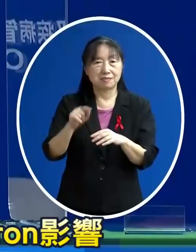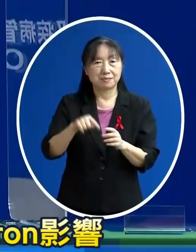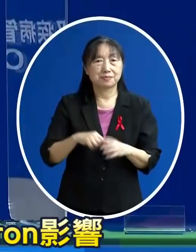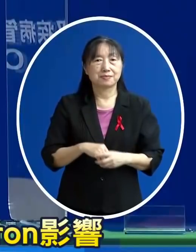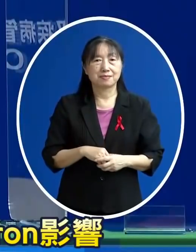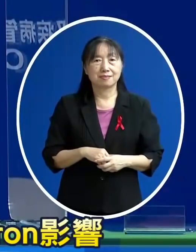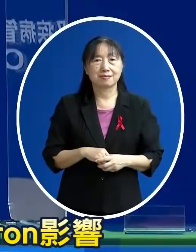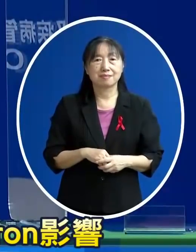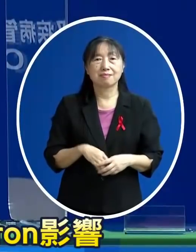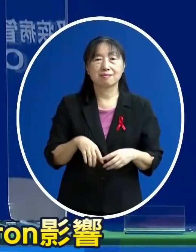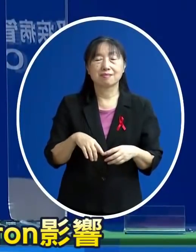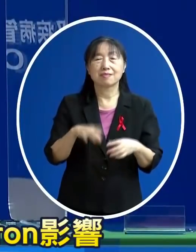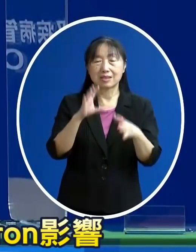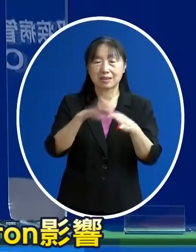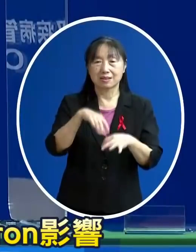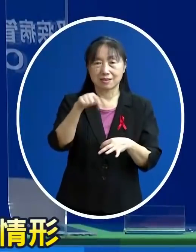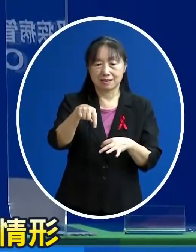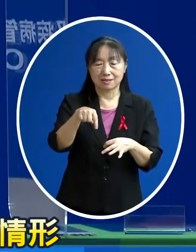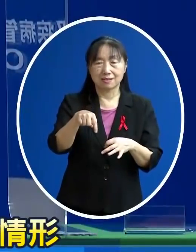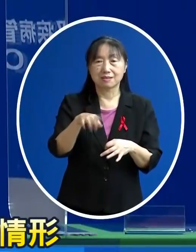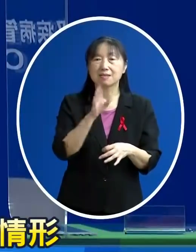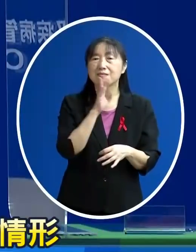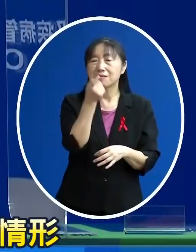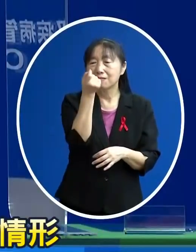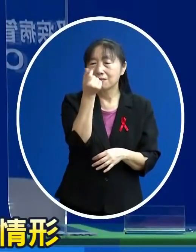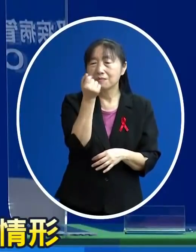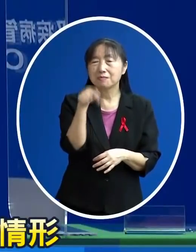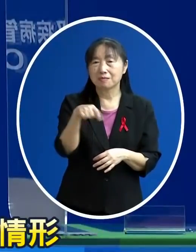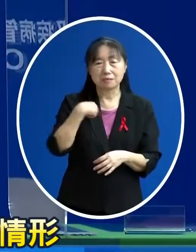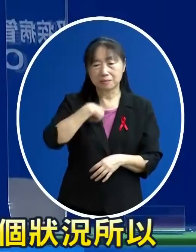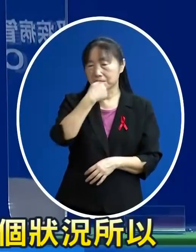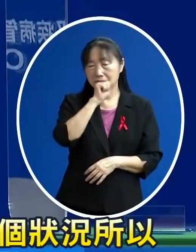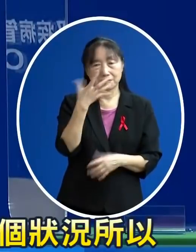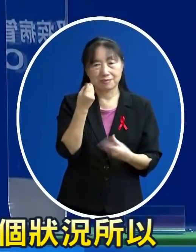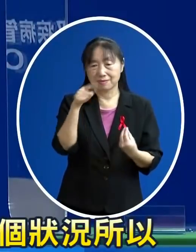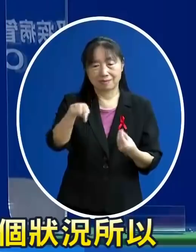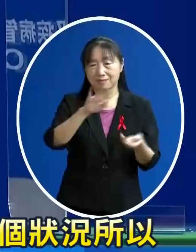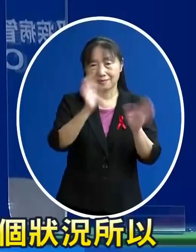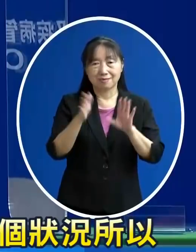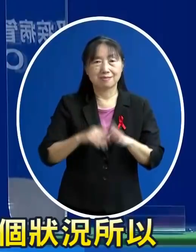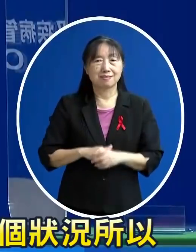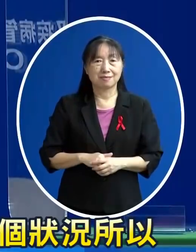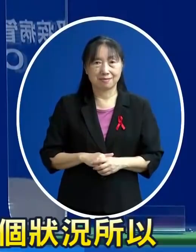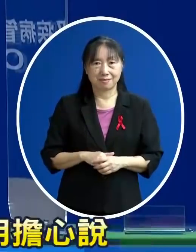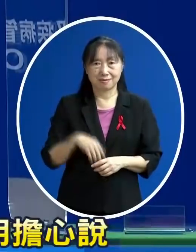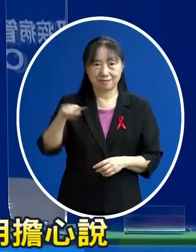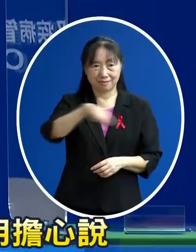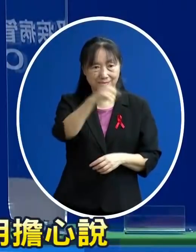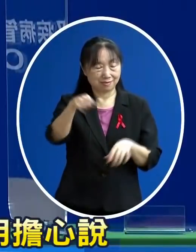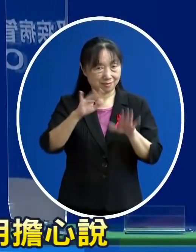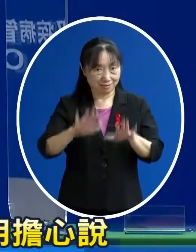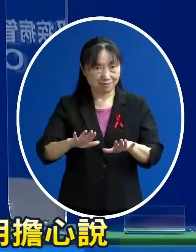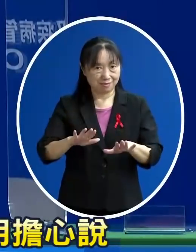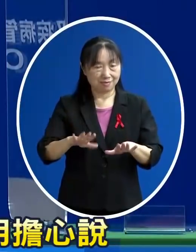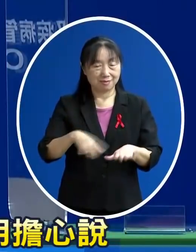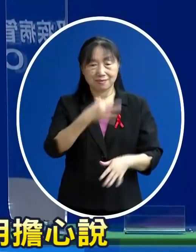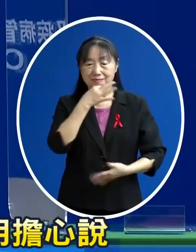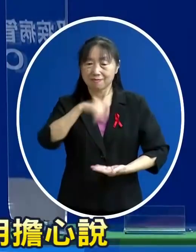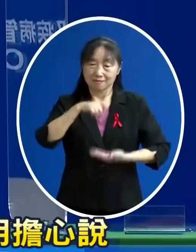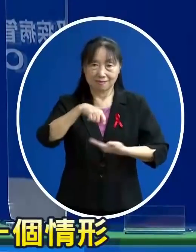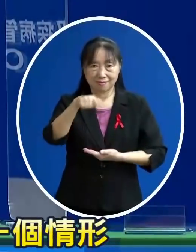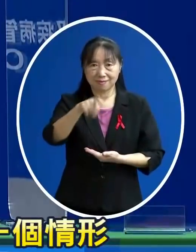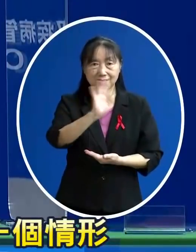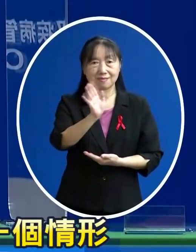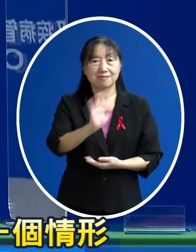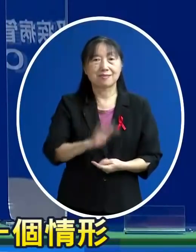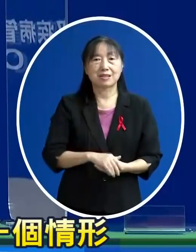个 Omicron 的这个影响，所以这个是很少的情况，我们国内并没有这样的一个状况，所以大家在目前还可以不用担心说会